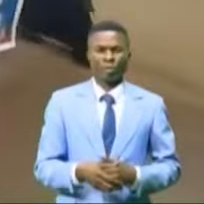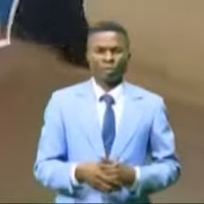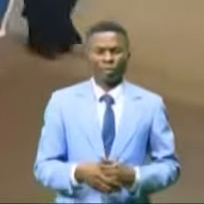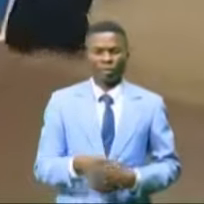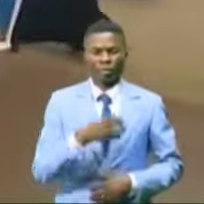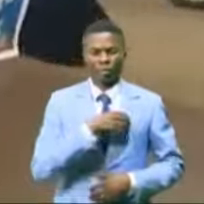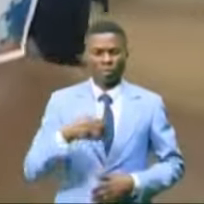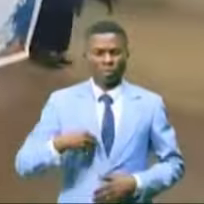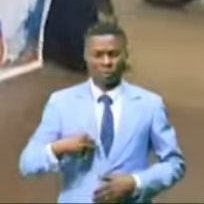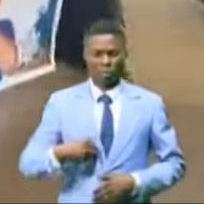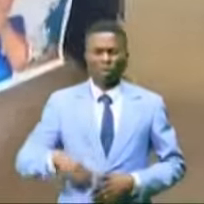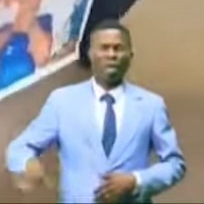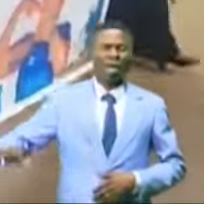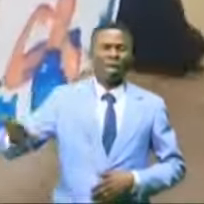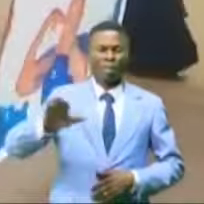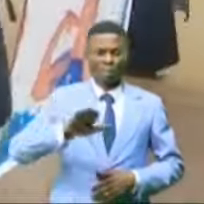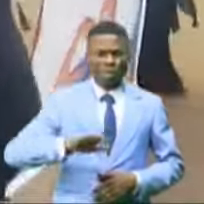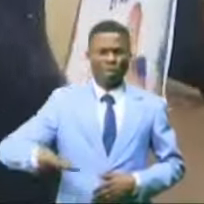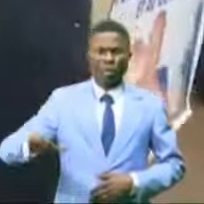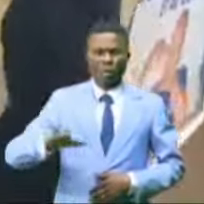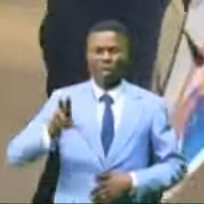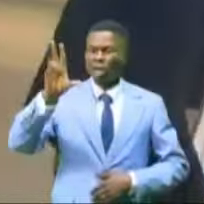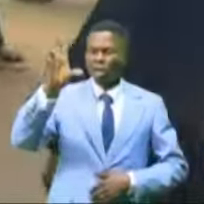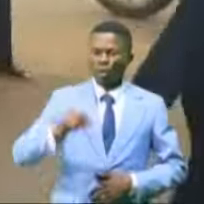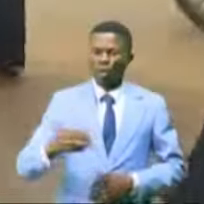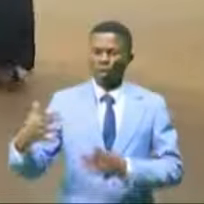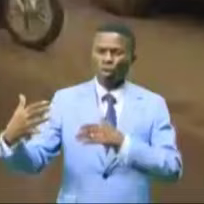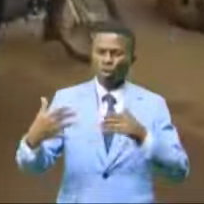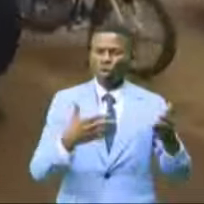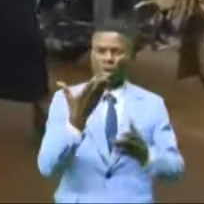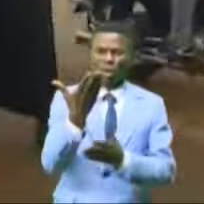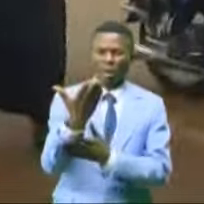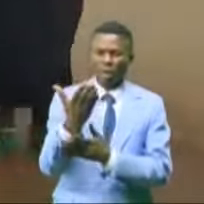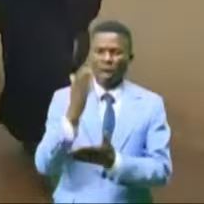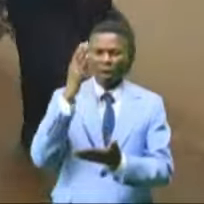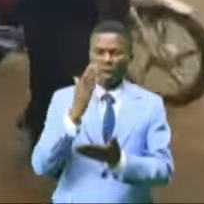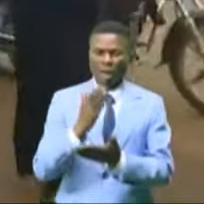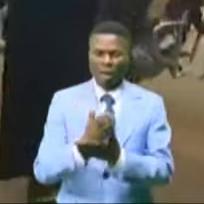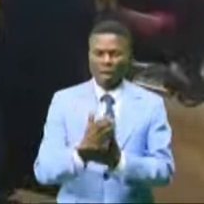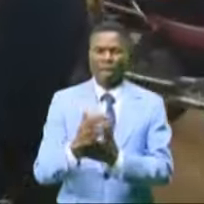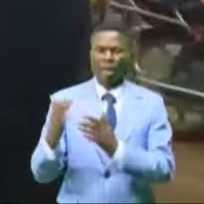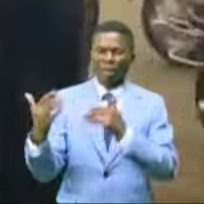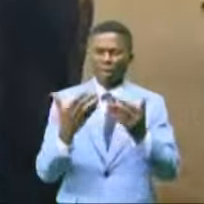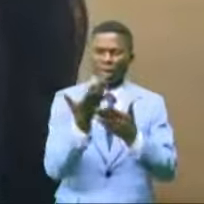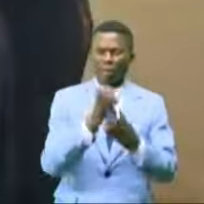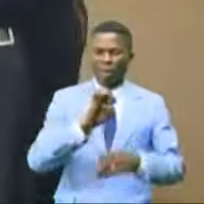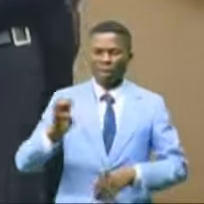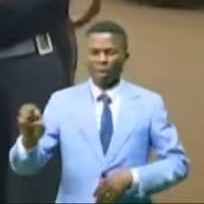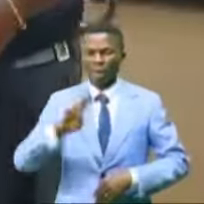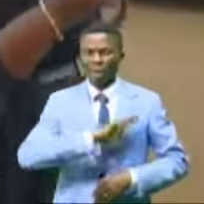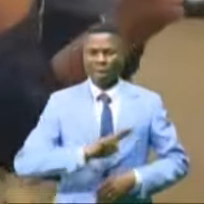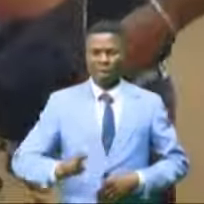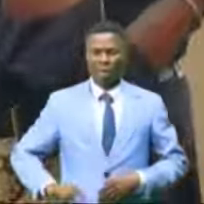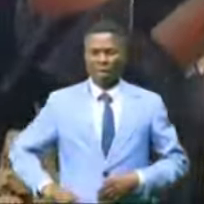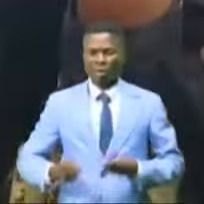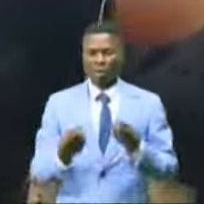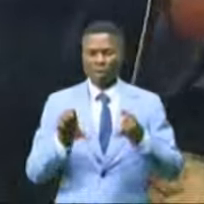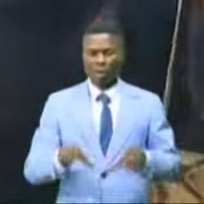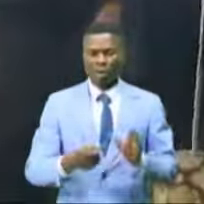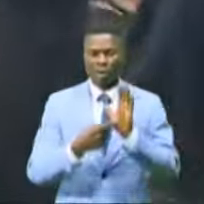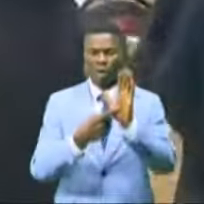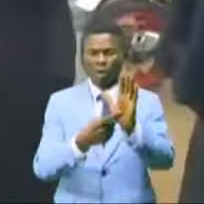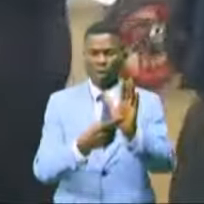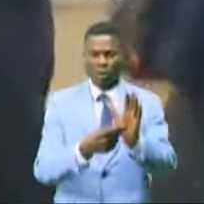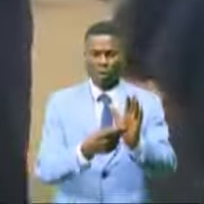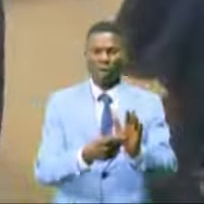Les femmes de toutes tendances confondues disent non à la guerre et réclament la cessation des hostilités dans l'est du pays. Elles ont manifesté